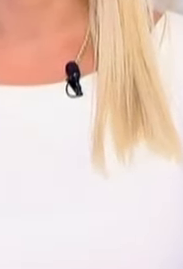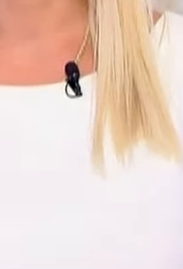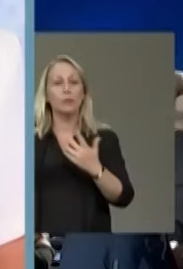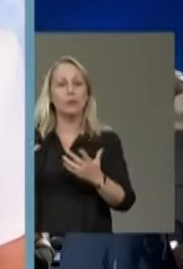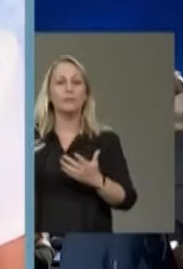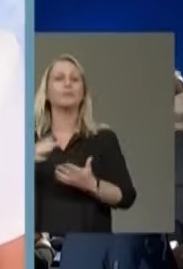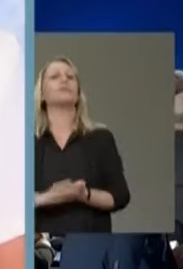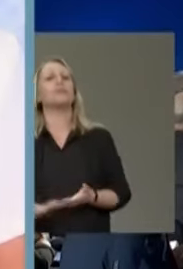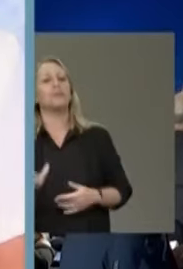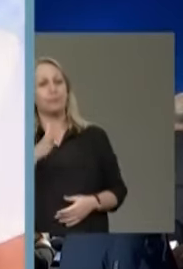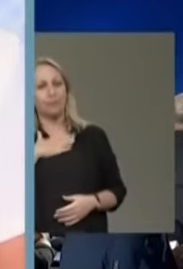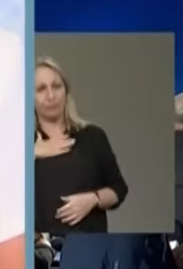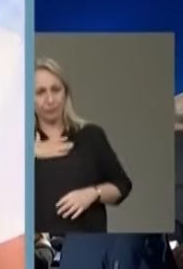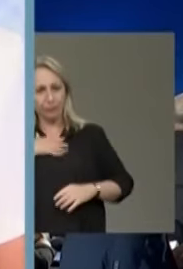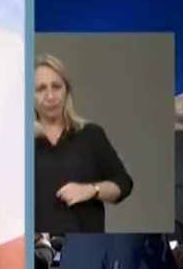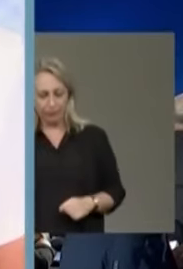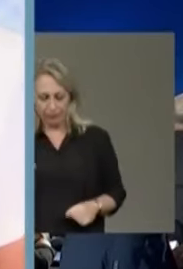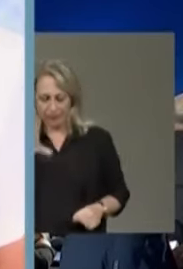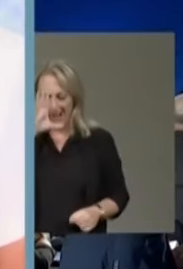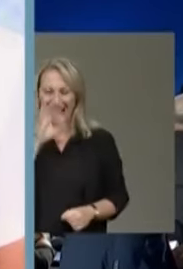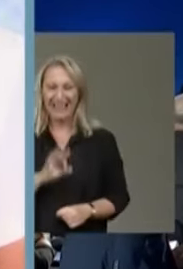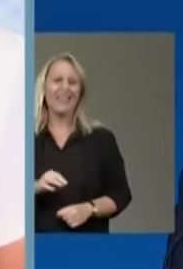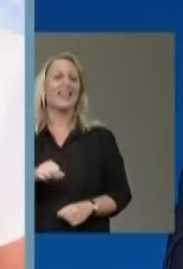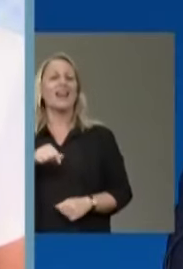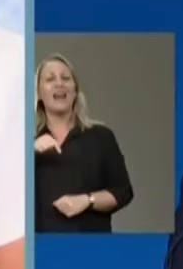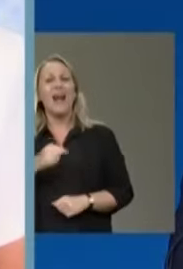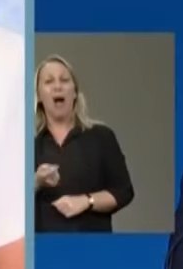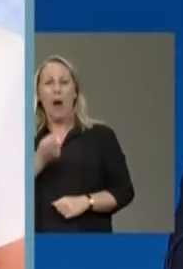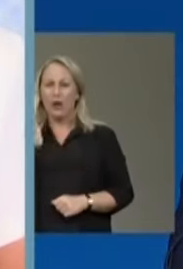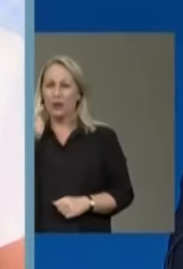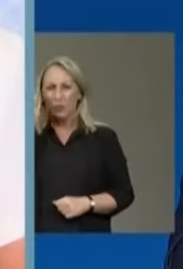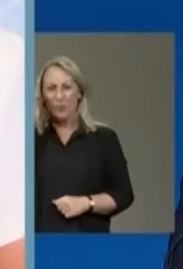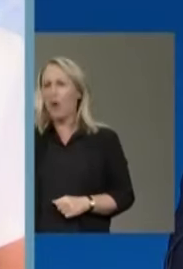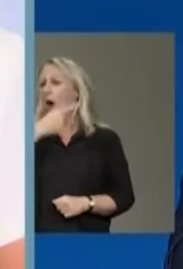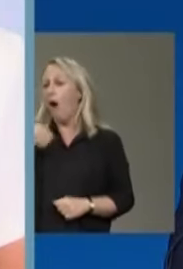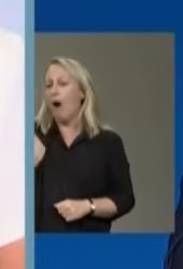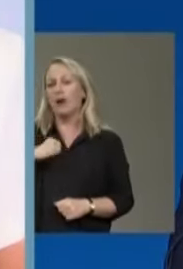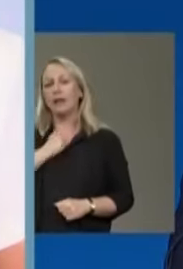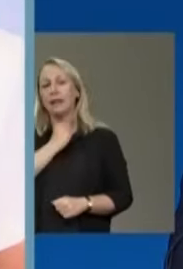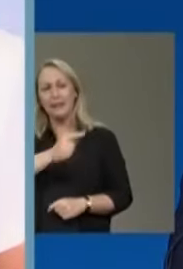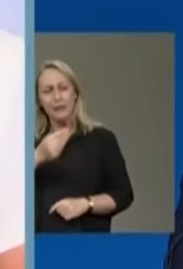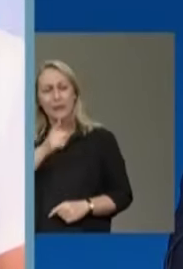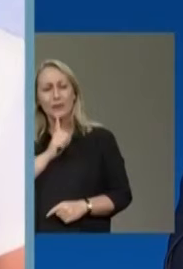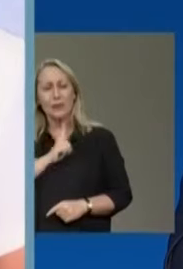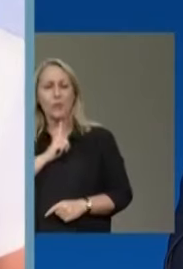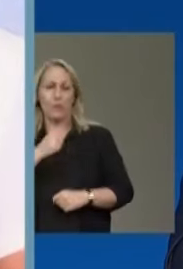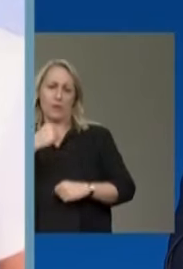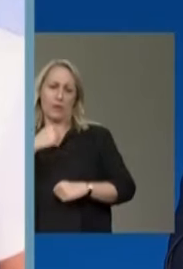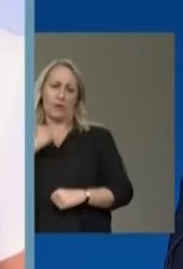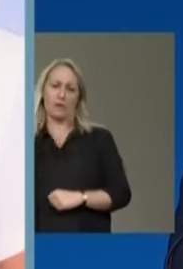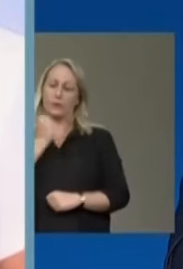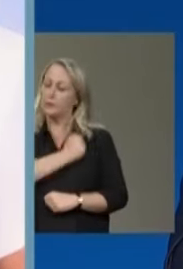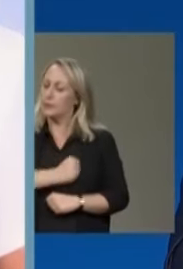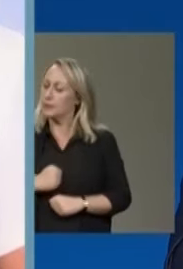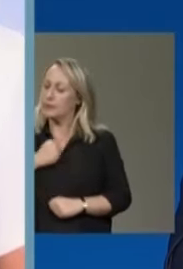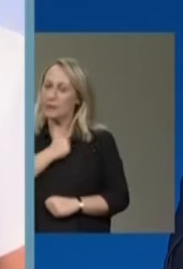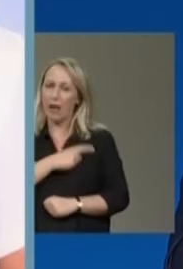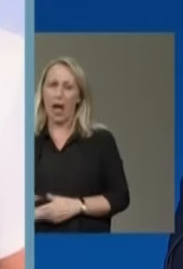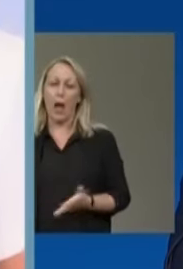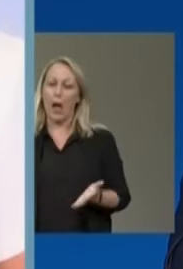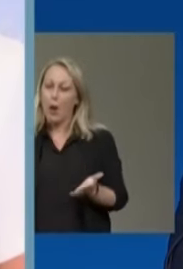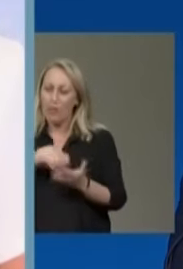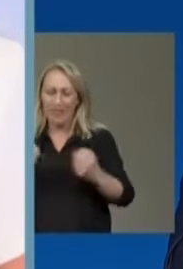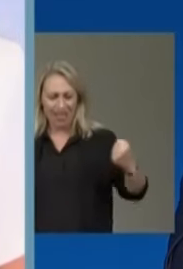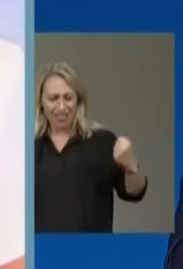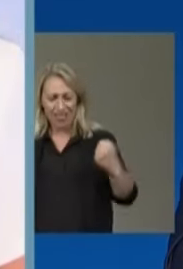Ναι, Αλεξάνδρα, διότι πρώτα απ' όλα ξεκαθάρισε ότι έχει σκοπό να εξαντλήσει αυτή τη θητεία, δηλαδή εκλογές να γίνουν